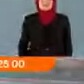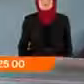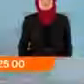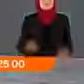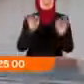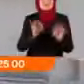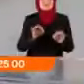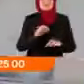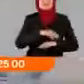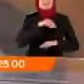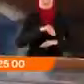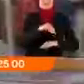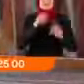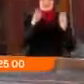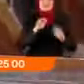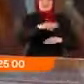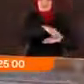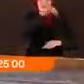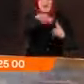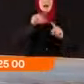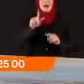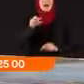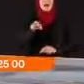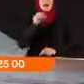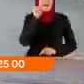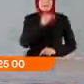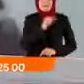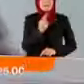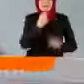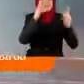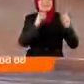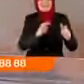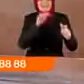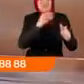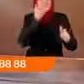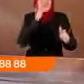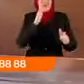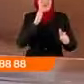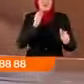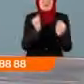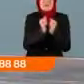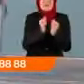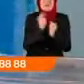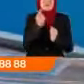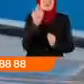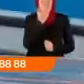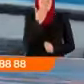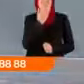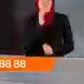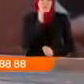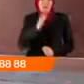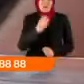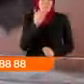sırada ise şeritlerinde kris Montana kasabasında bulunan doğayla iç içe bir okulun haberi var yatılı öğrenci kabul edenler